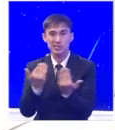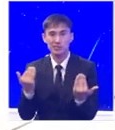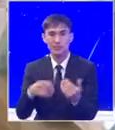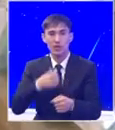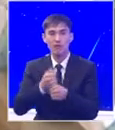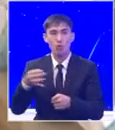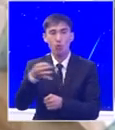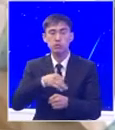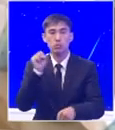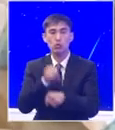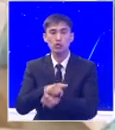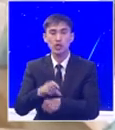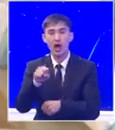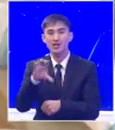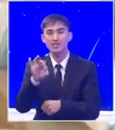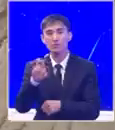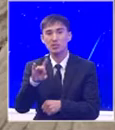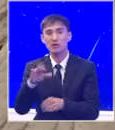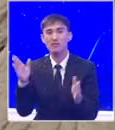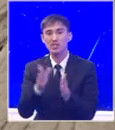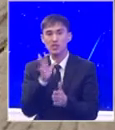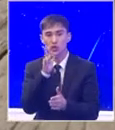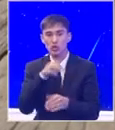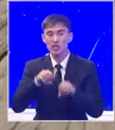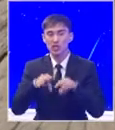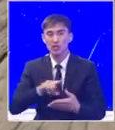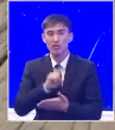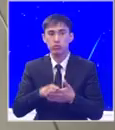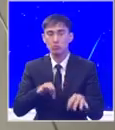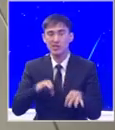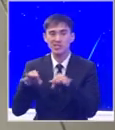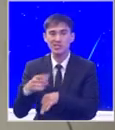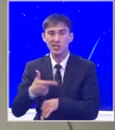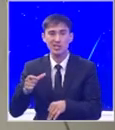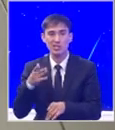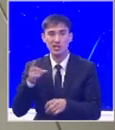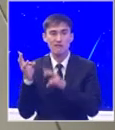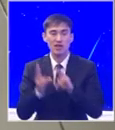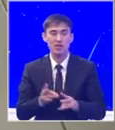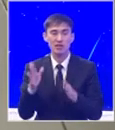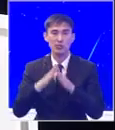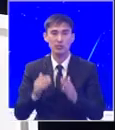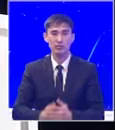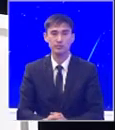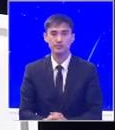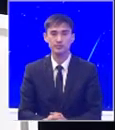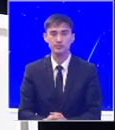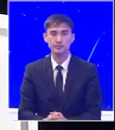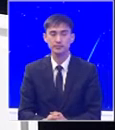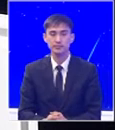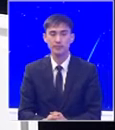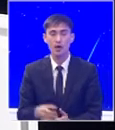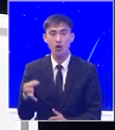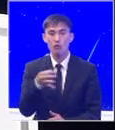поручение акиму города Асету Масабаеву в кратчайшие сроки решить вопрос переселения граждан из аварийных домов. В области